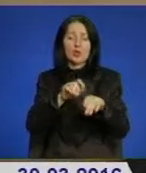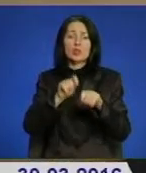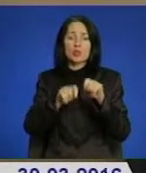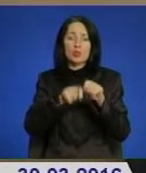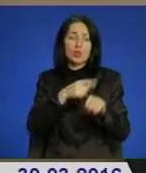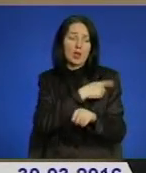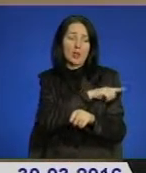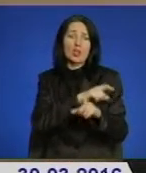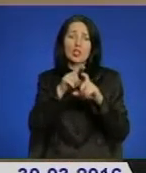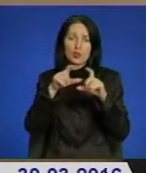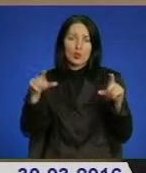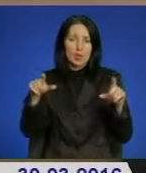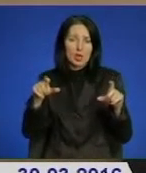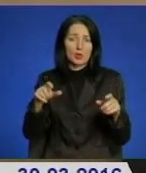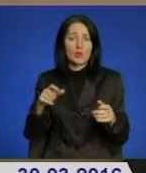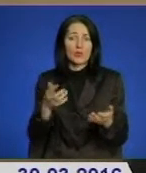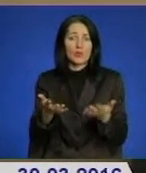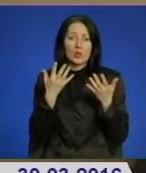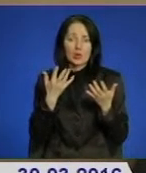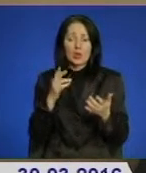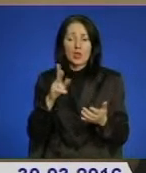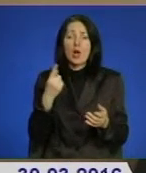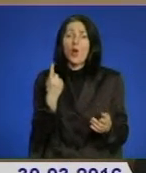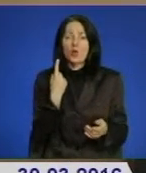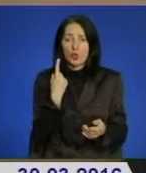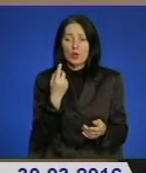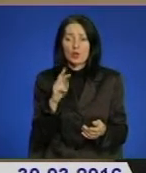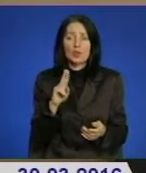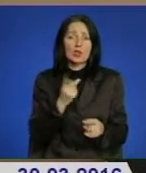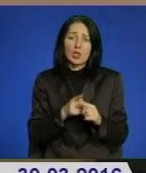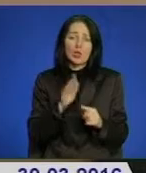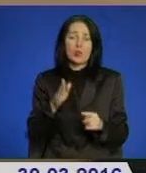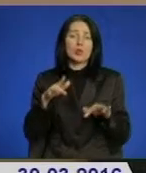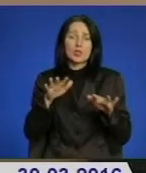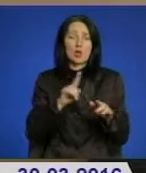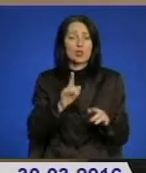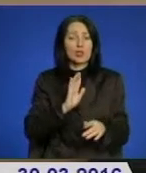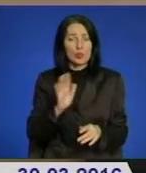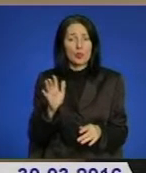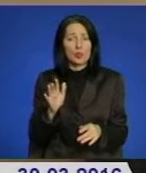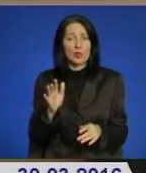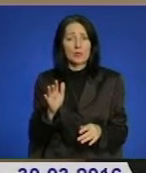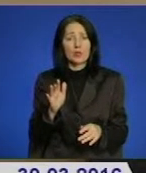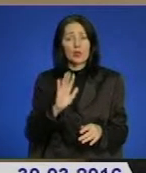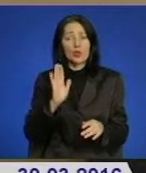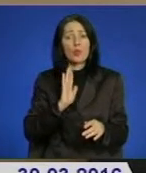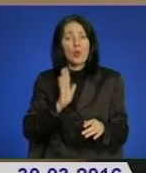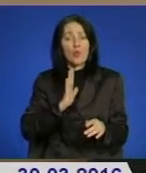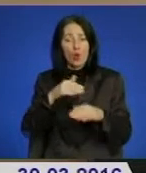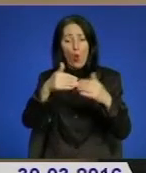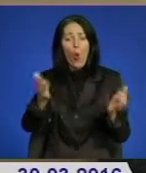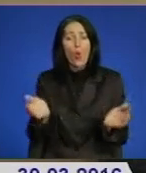лінолеуму, старими дверима, гнилими дошками. Поряд з тим, що внесено по 115 частині в першій кримінальне провадження,